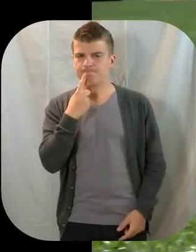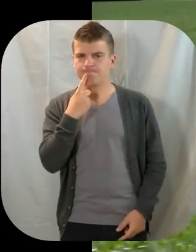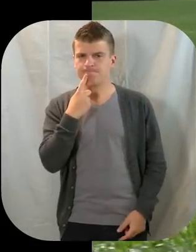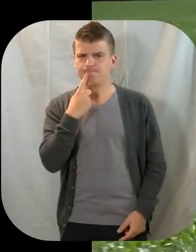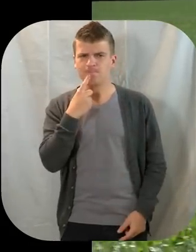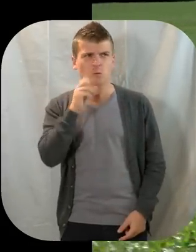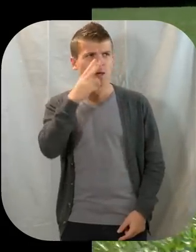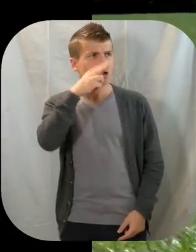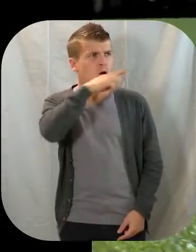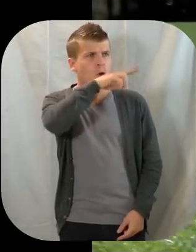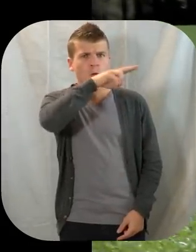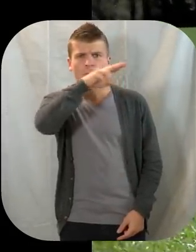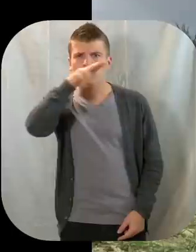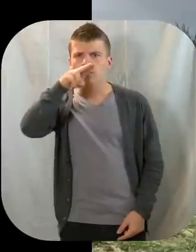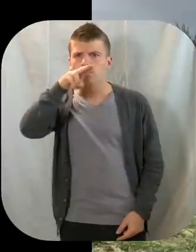Mal umgucken.